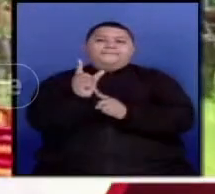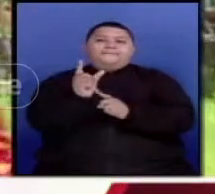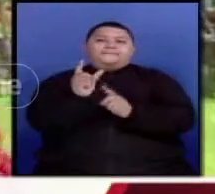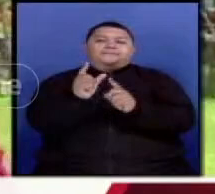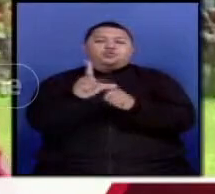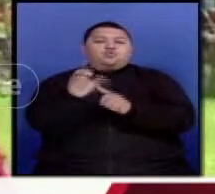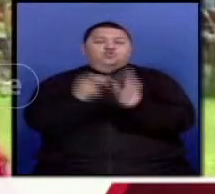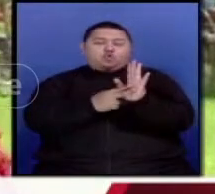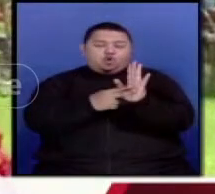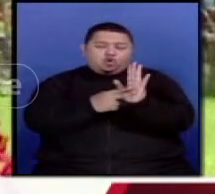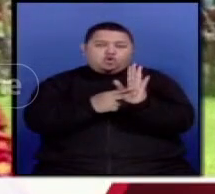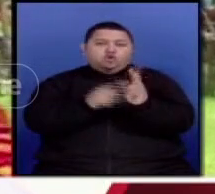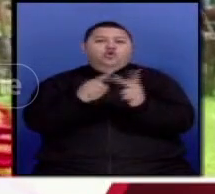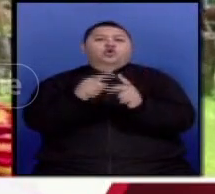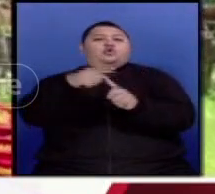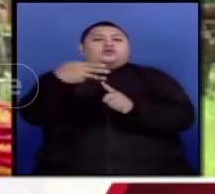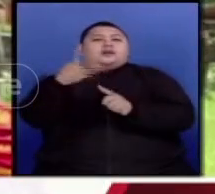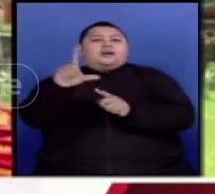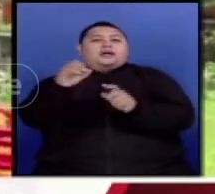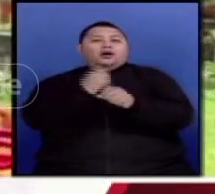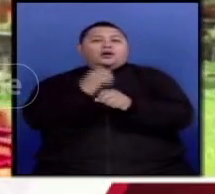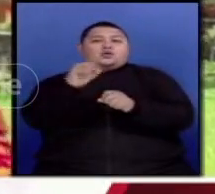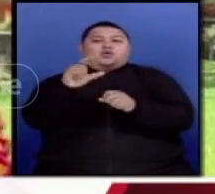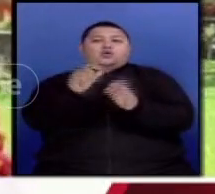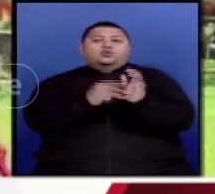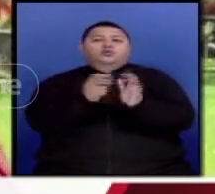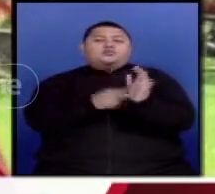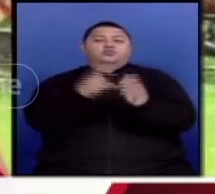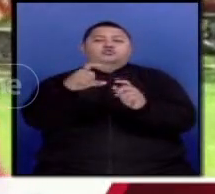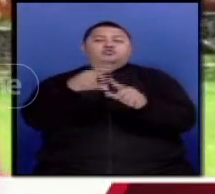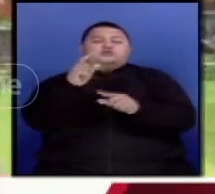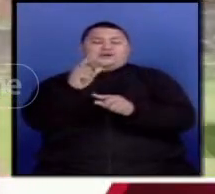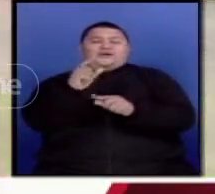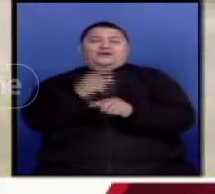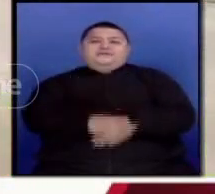Tlogo Muncar, terus itu yang wilayah Pakem.